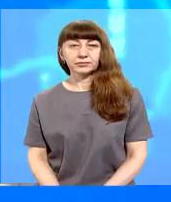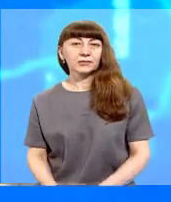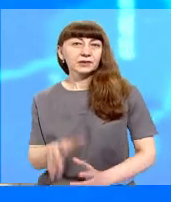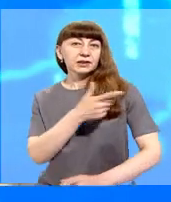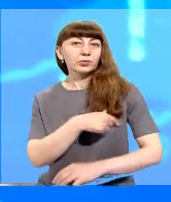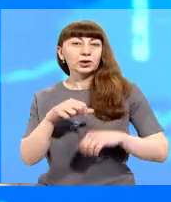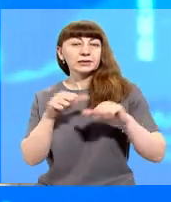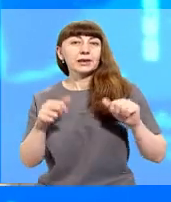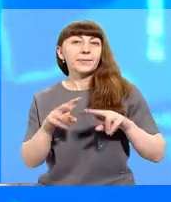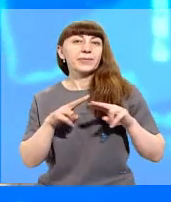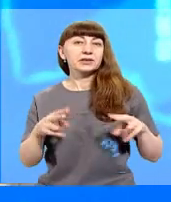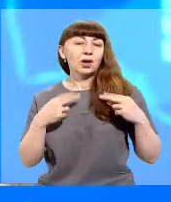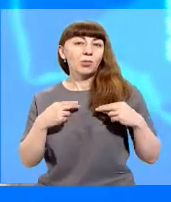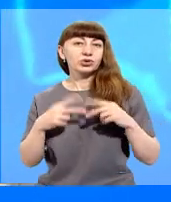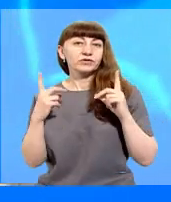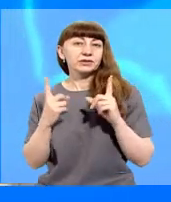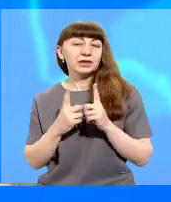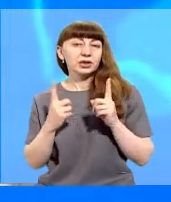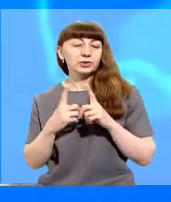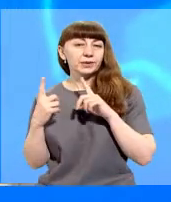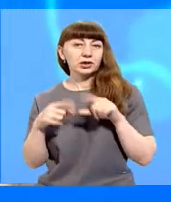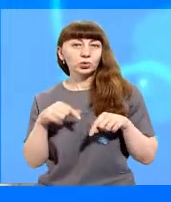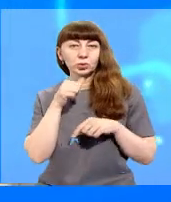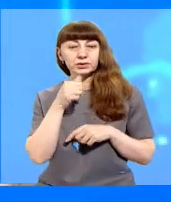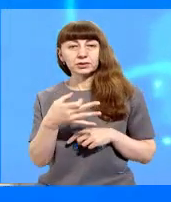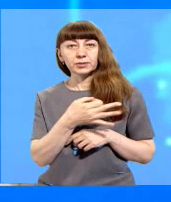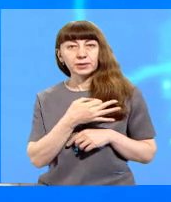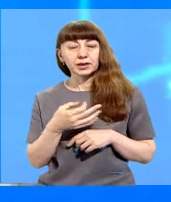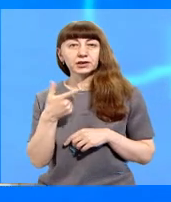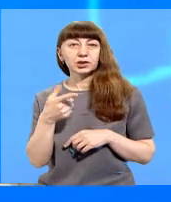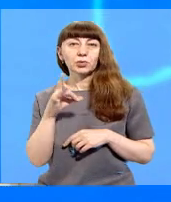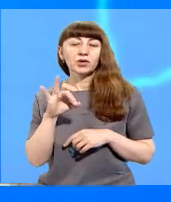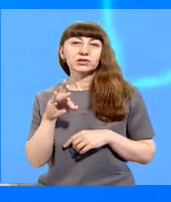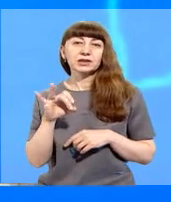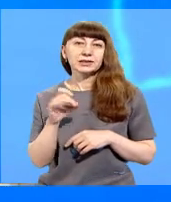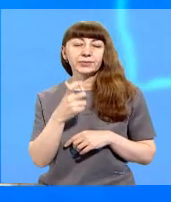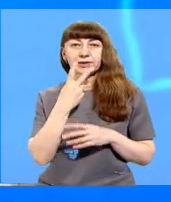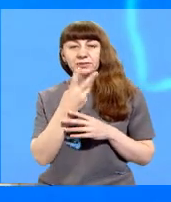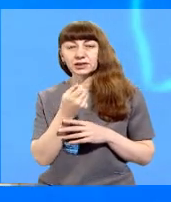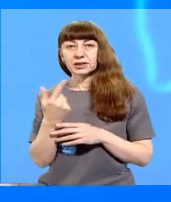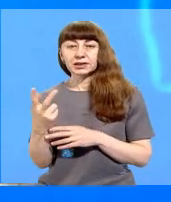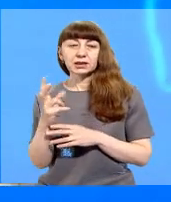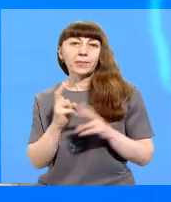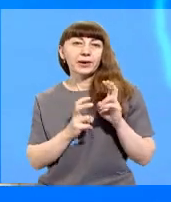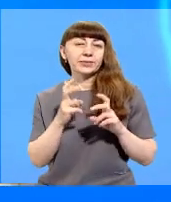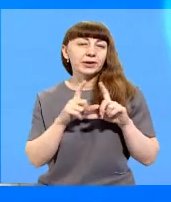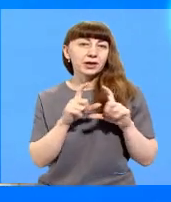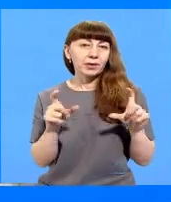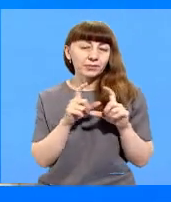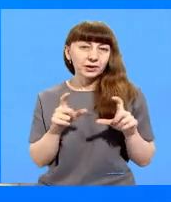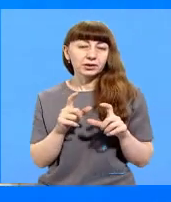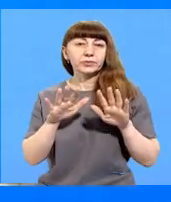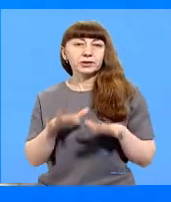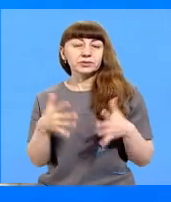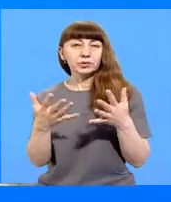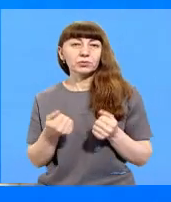Депутат Сената парламента с рабочим визитом прибыл в Кустанайскую область. Геннадий Шиповских посетил ряд объектов, ознакомился с работой пунктов